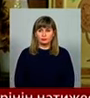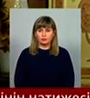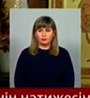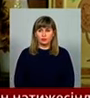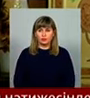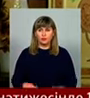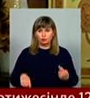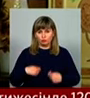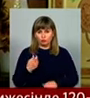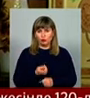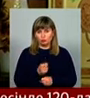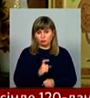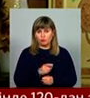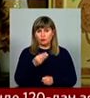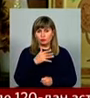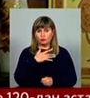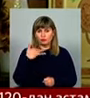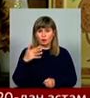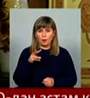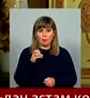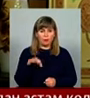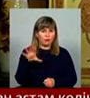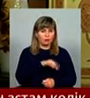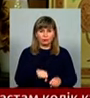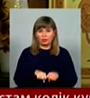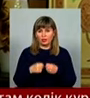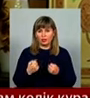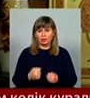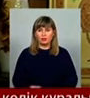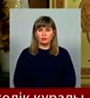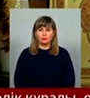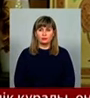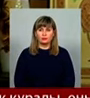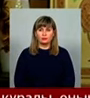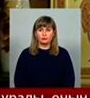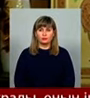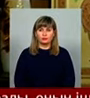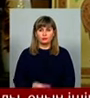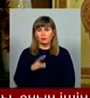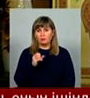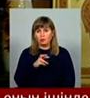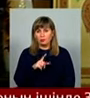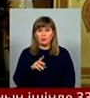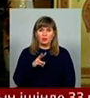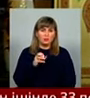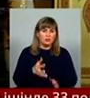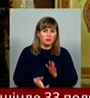Ущерб, да, очень большой, конечно. Всю мебель переломали. Из мебели мебель вытаскивали